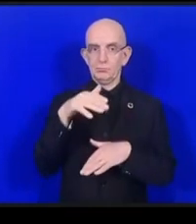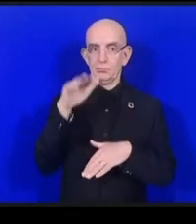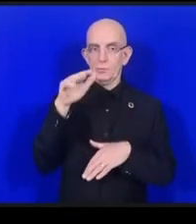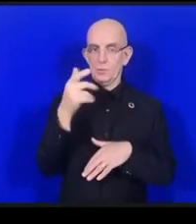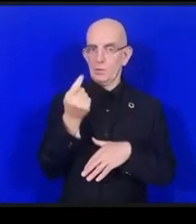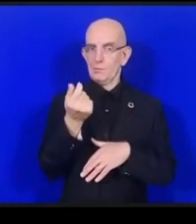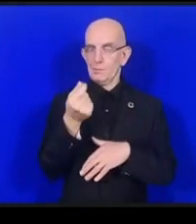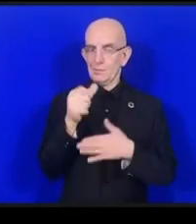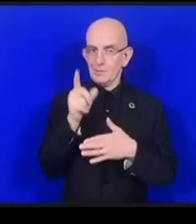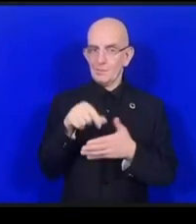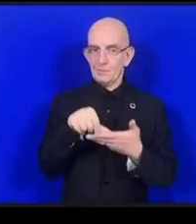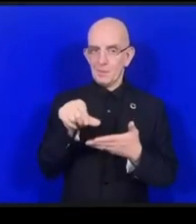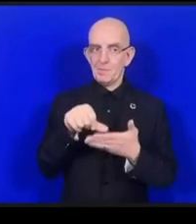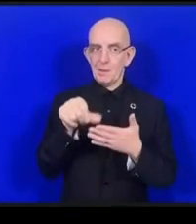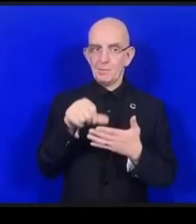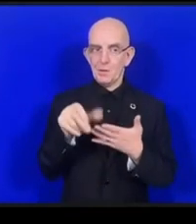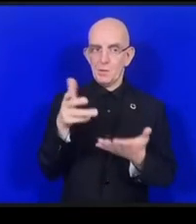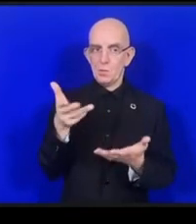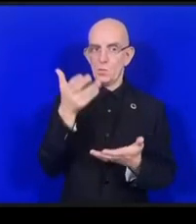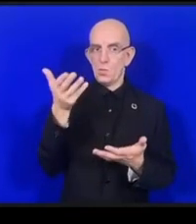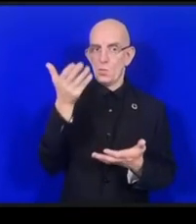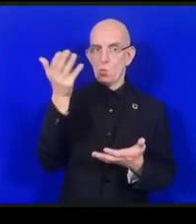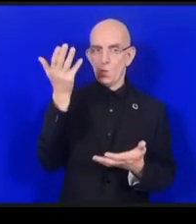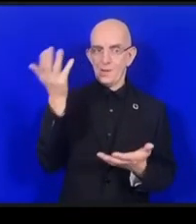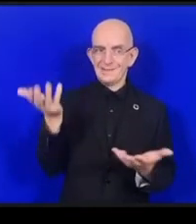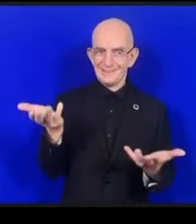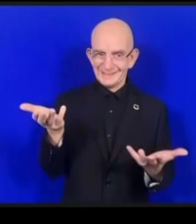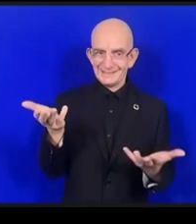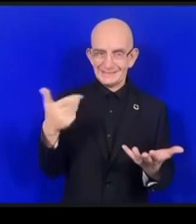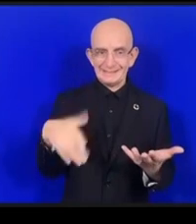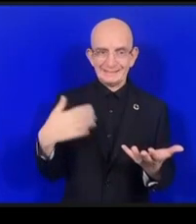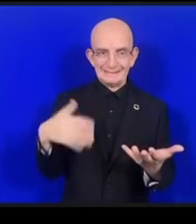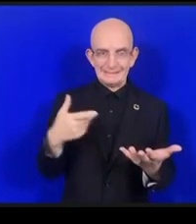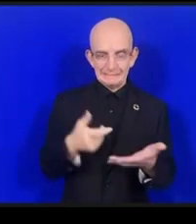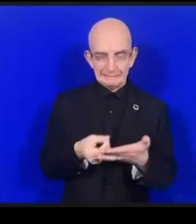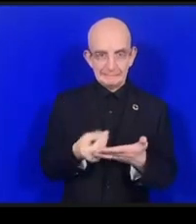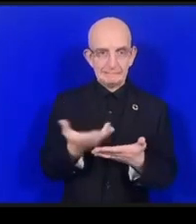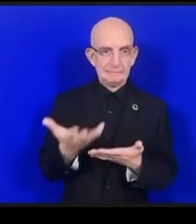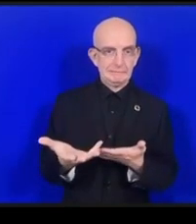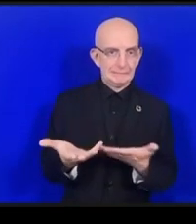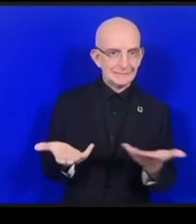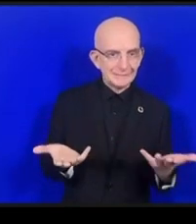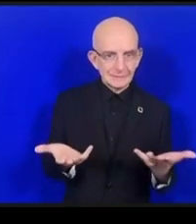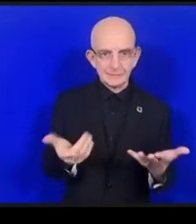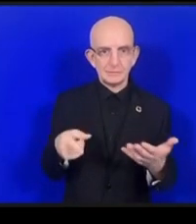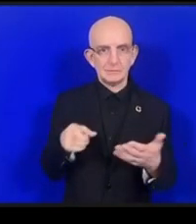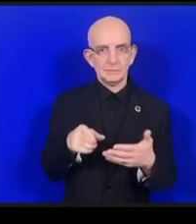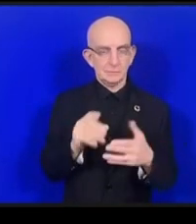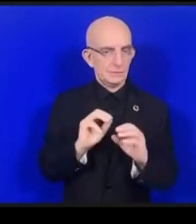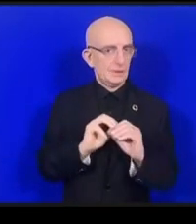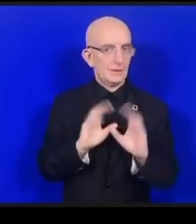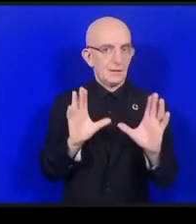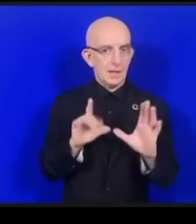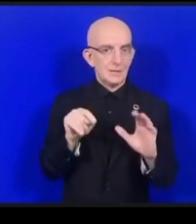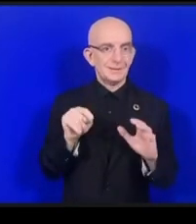доступ через интернет в нашем регионе почему это происходит из-за политического